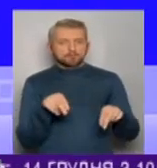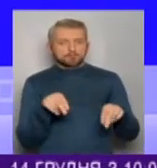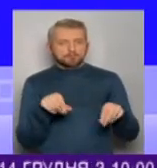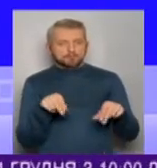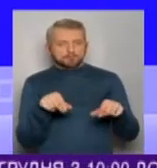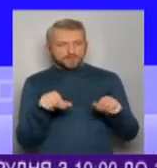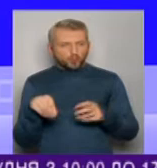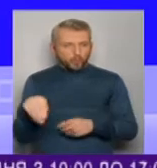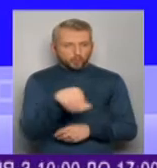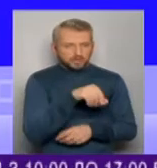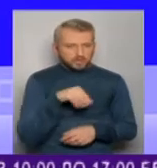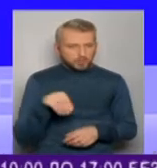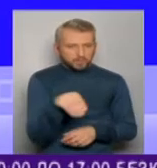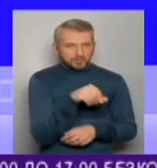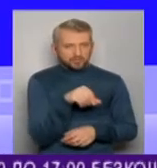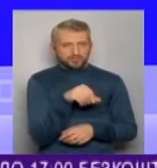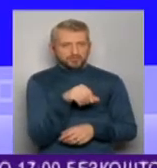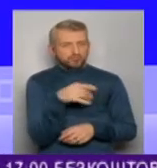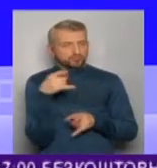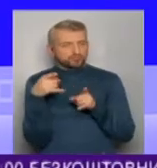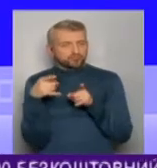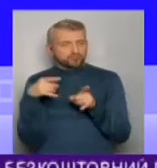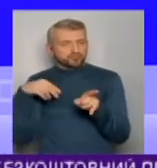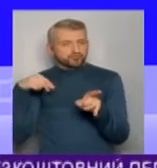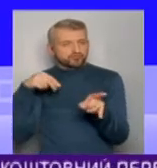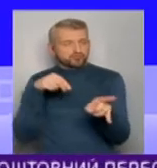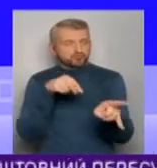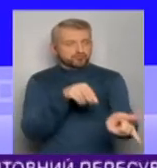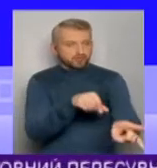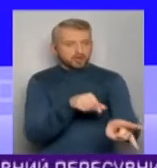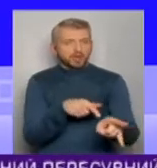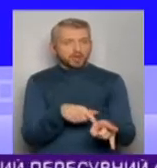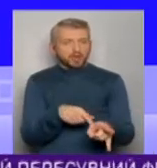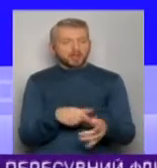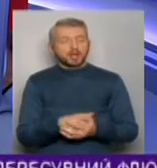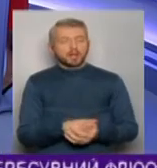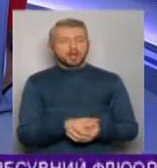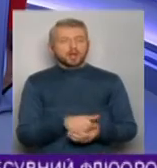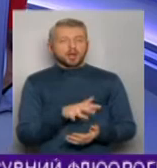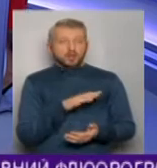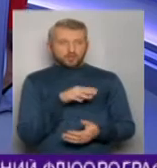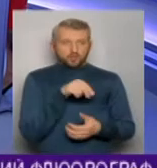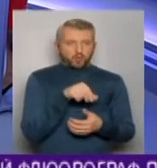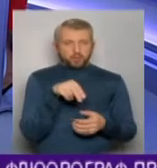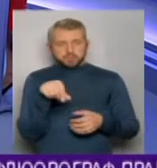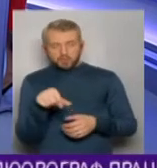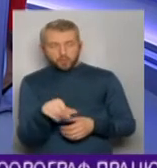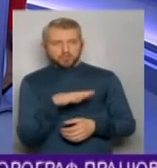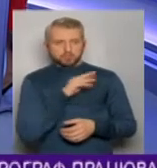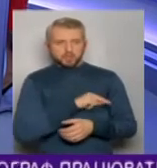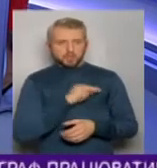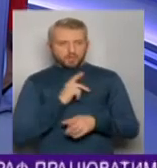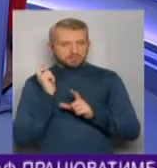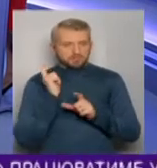які розкидали сіль і пісково-соляну суміш, працювали і навантажувачі, працювали